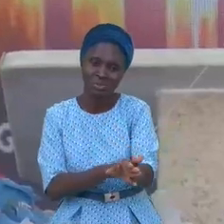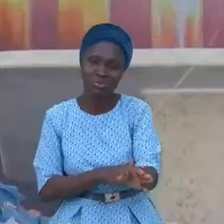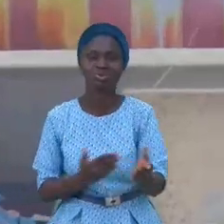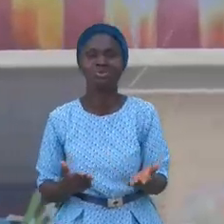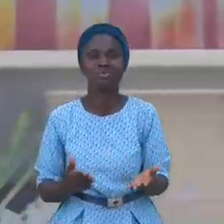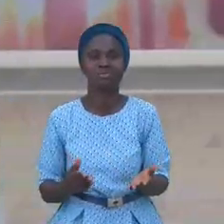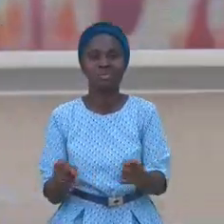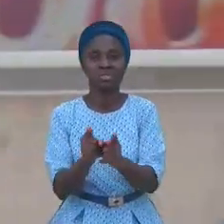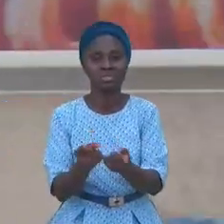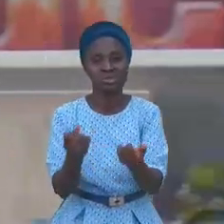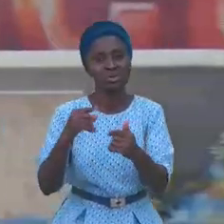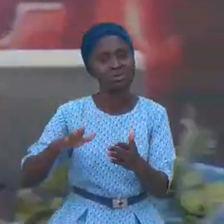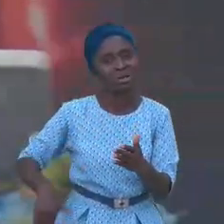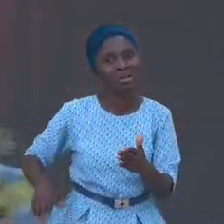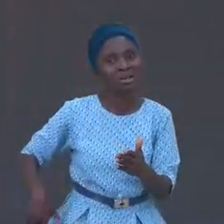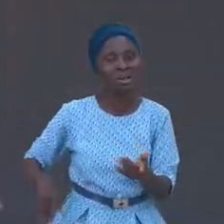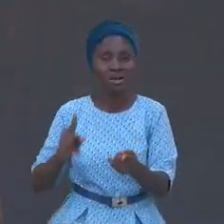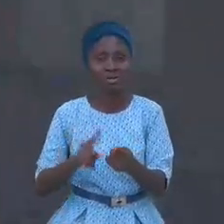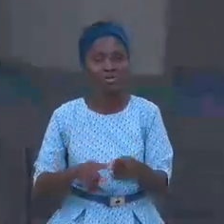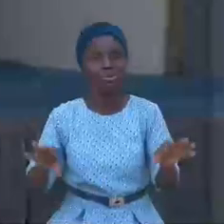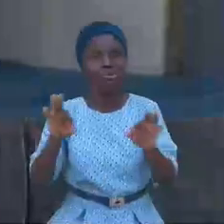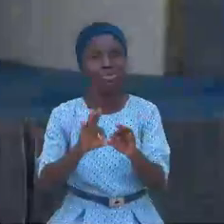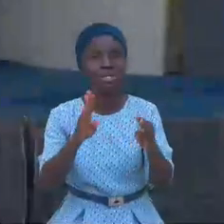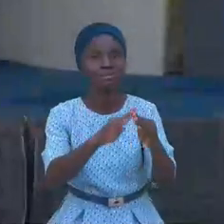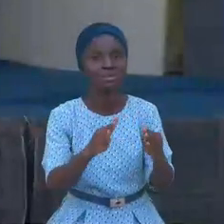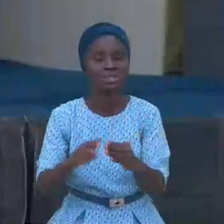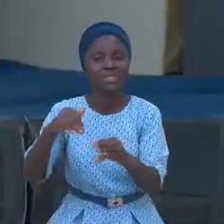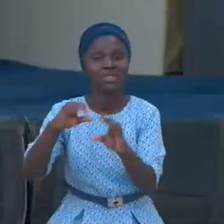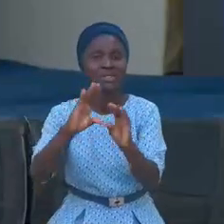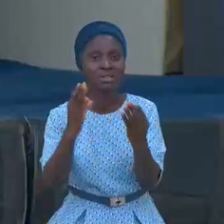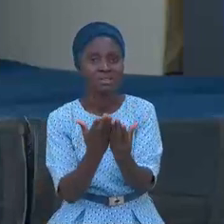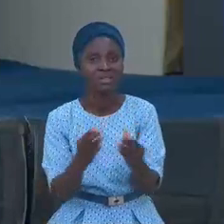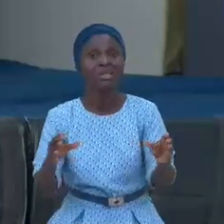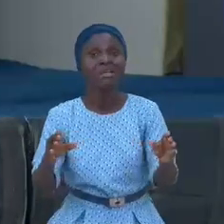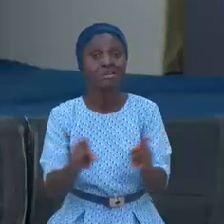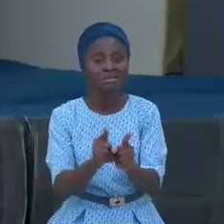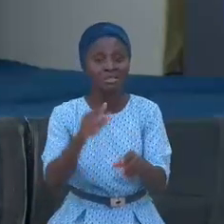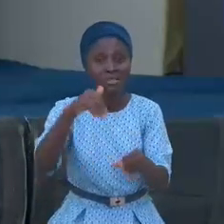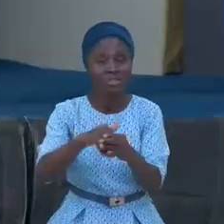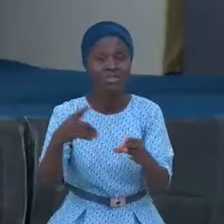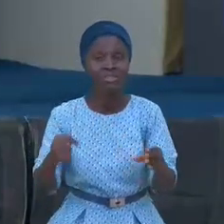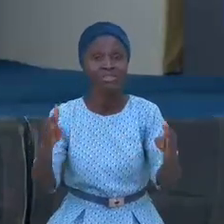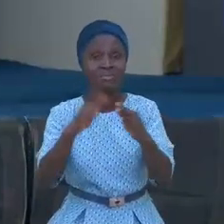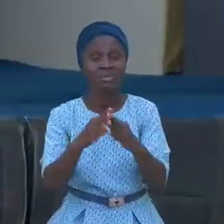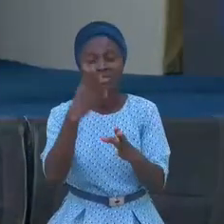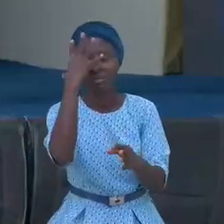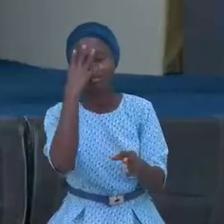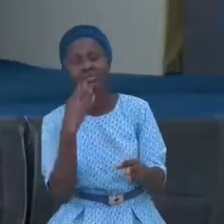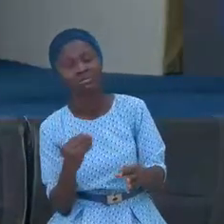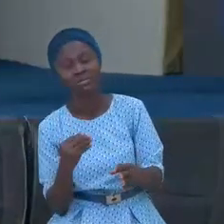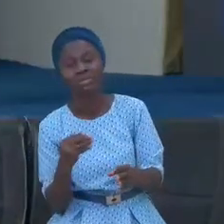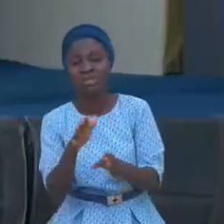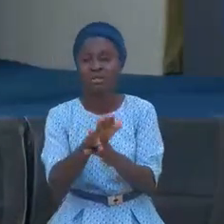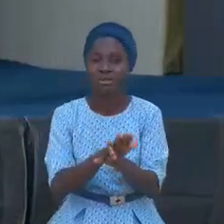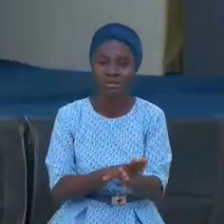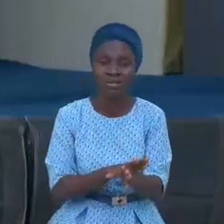retard aux réunions importantes, même aux réunions, il dort. Il n'a plus rien à